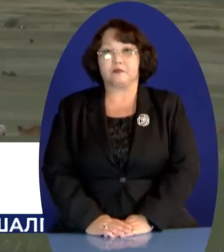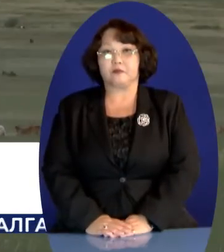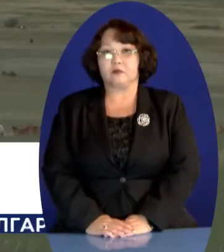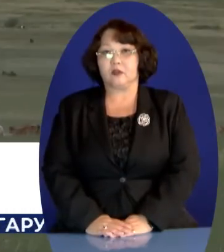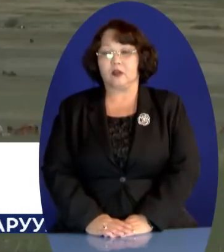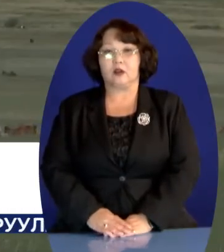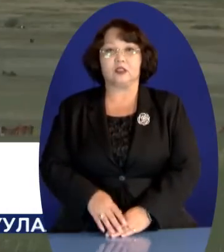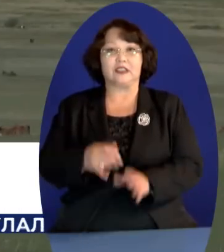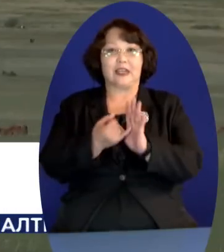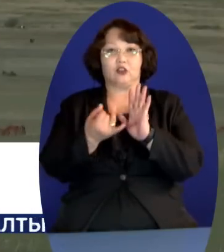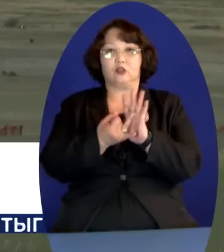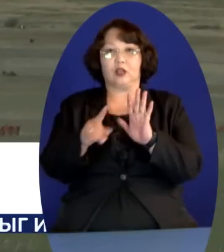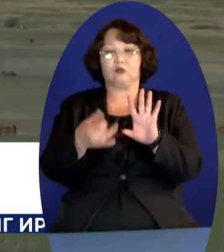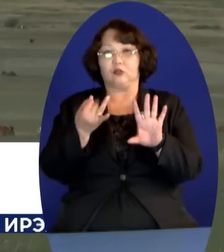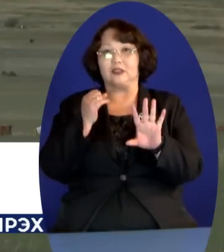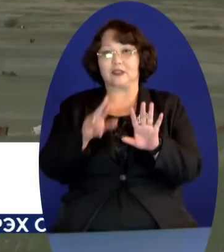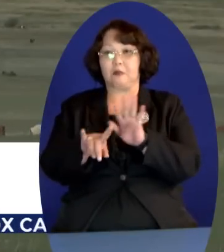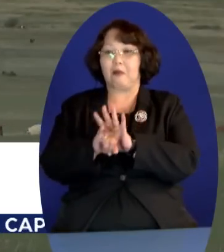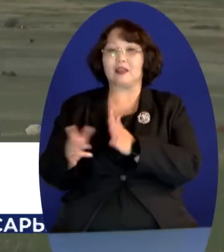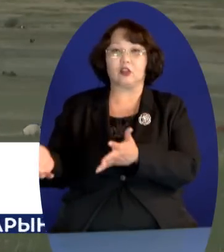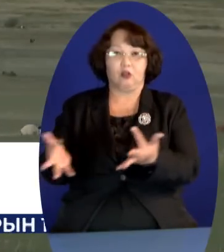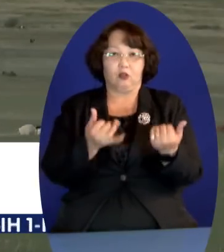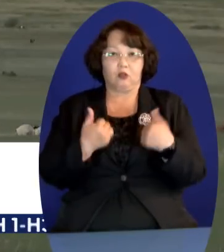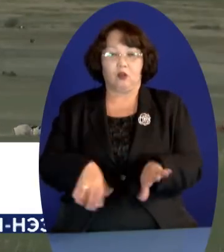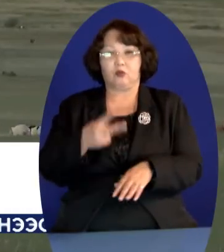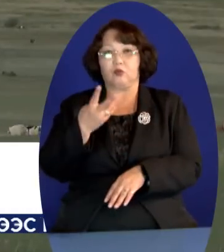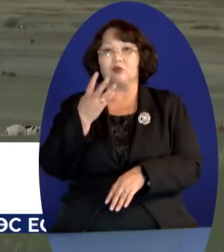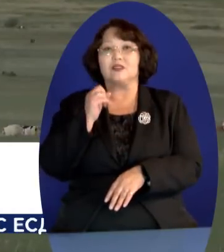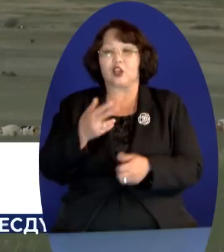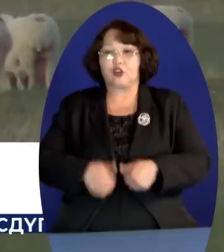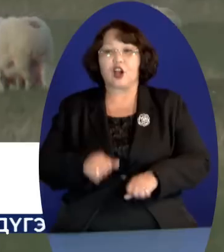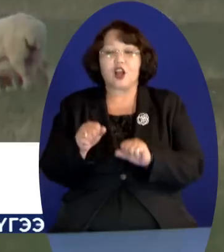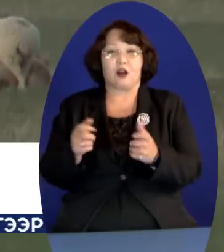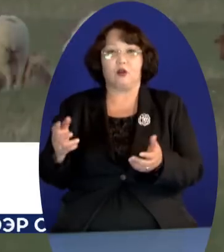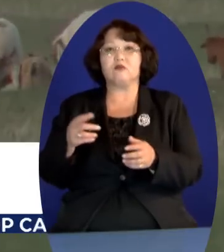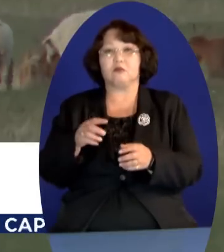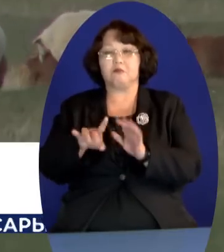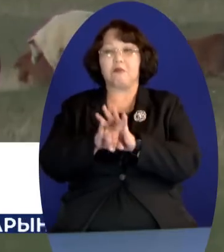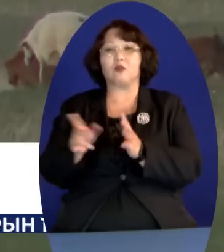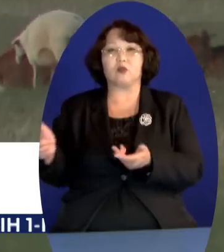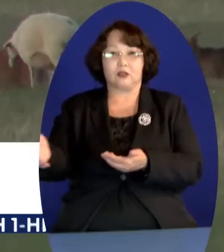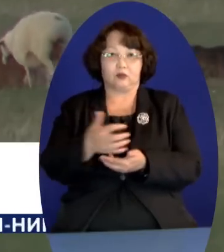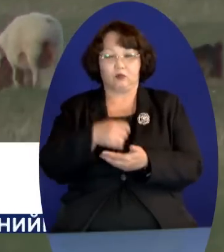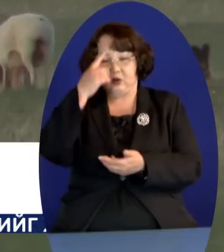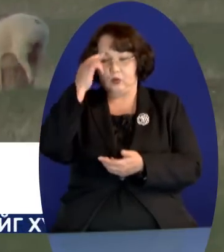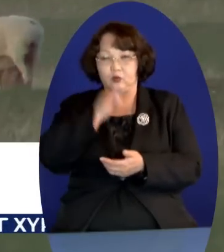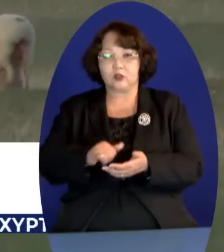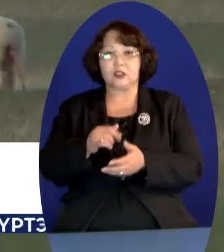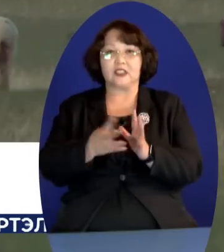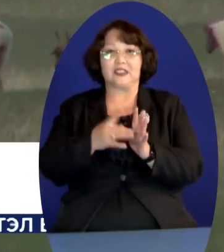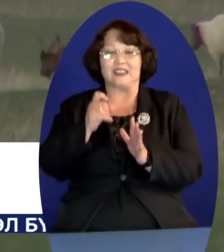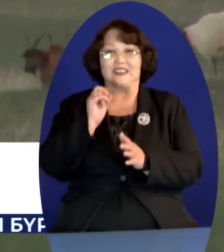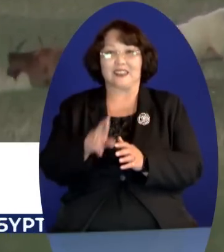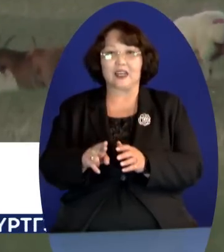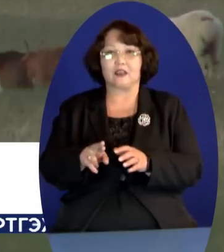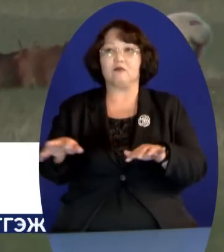За энэ жил нийтдээ 67.7 сая мал тоологдсон. Үүнд 24 сая төл хүлэн авсан. Өнөөдрийн байдлаар Монгол Улсын нөхцөл байдлаар нийтдээ 91 сая